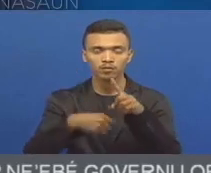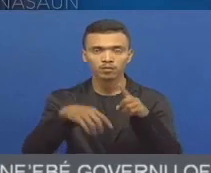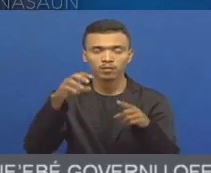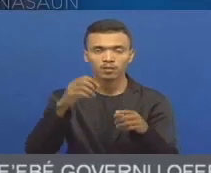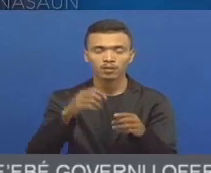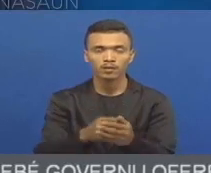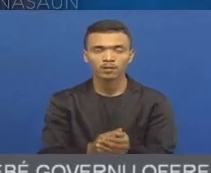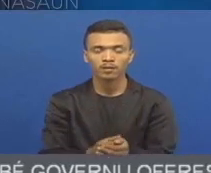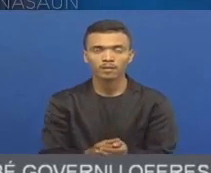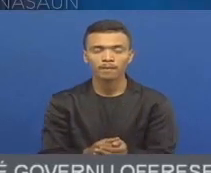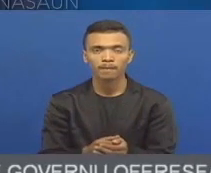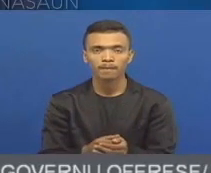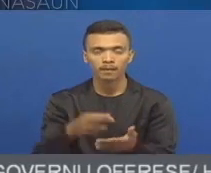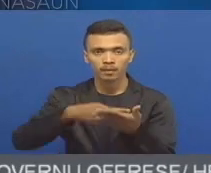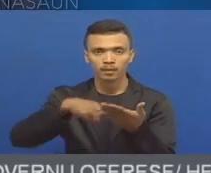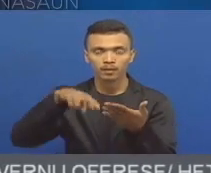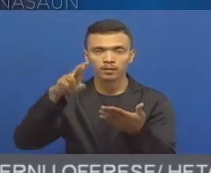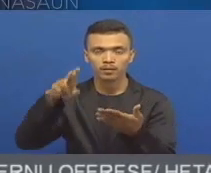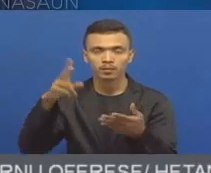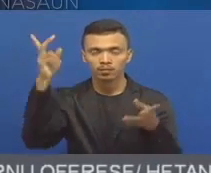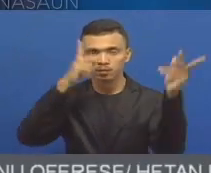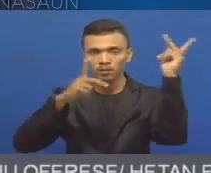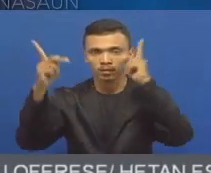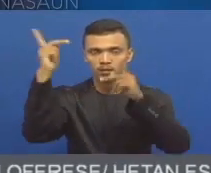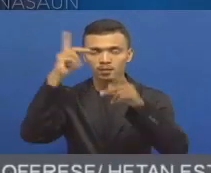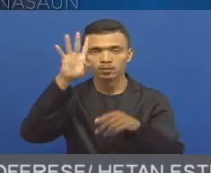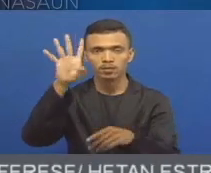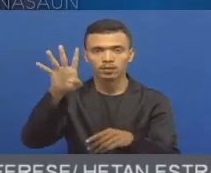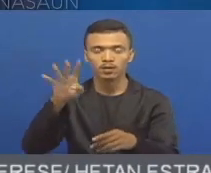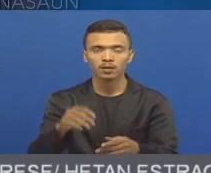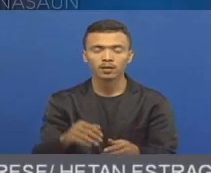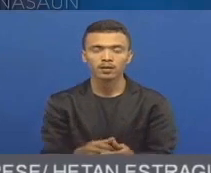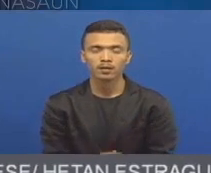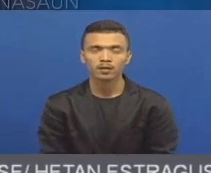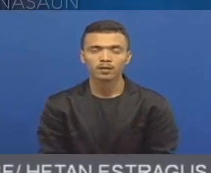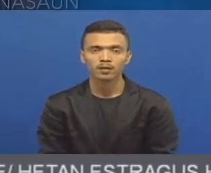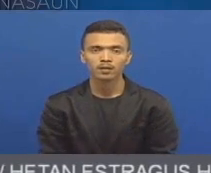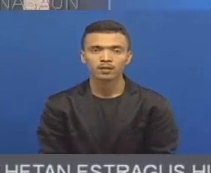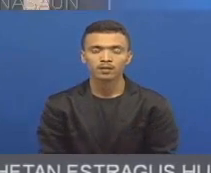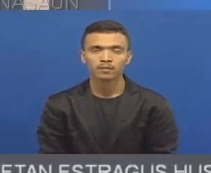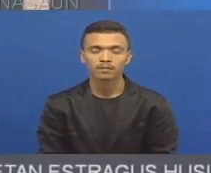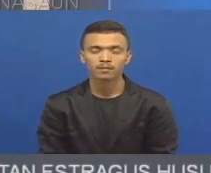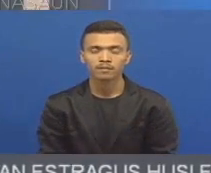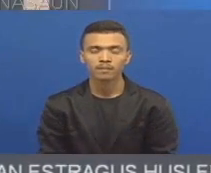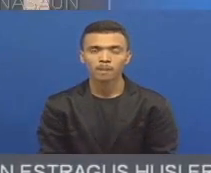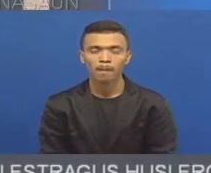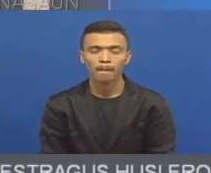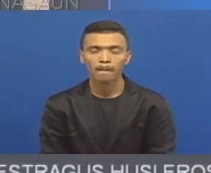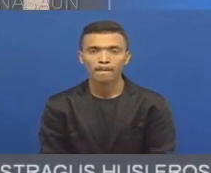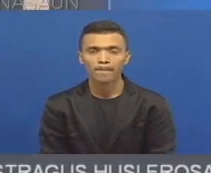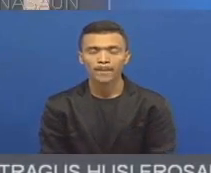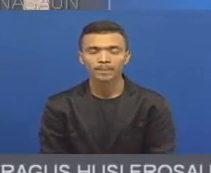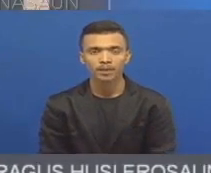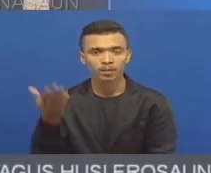fulan hira ni lara inta consegue resistir na caso hat e caso incesto nedet mas la os